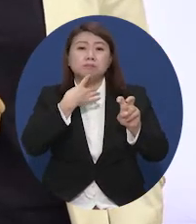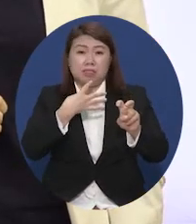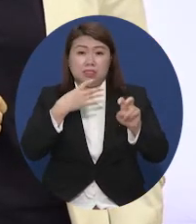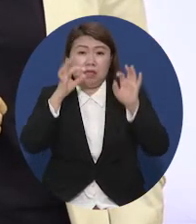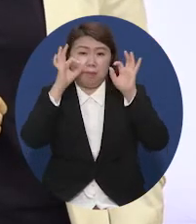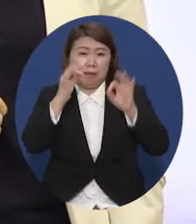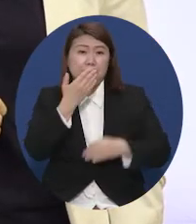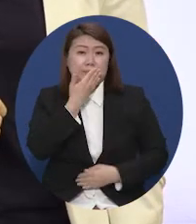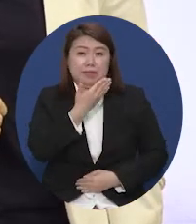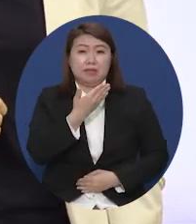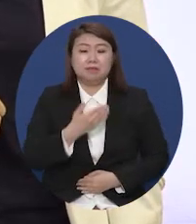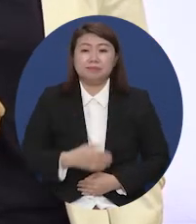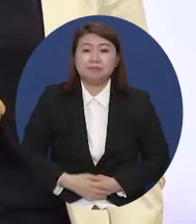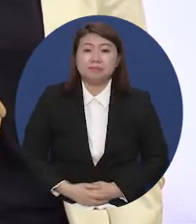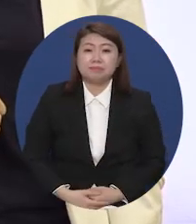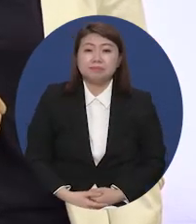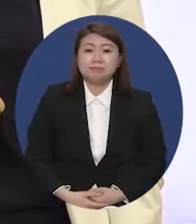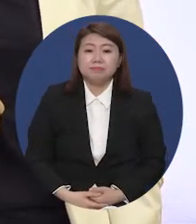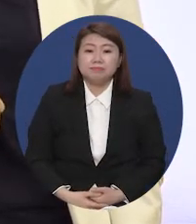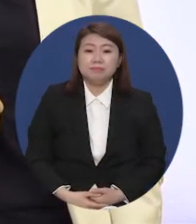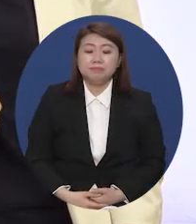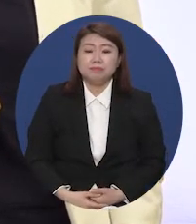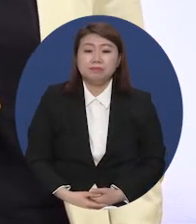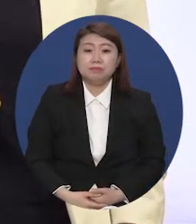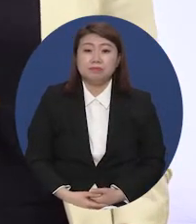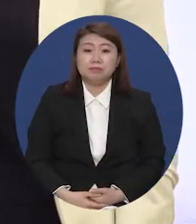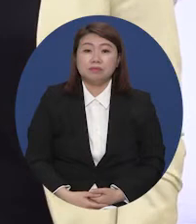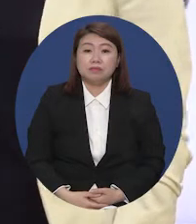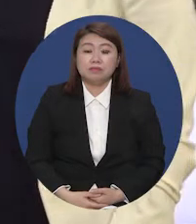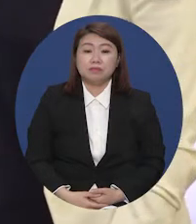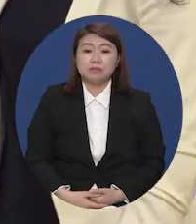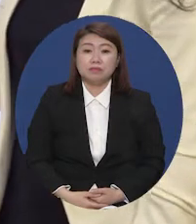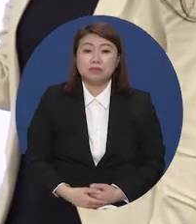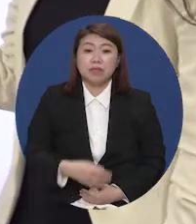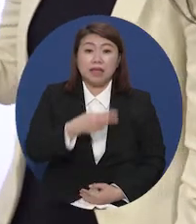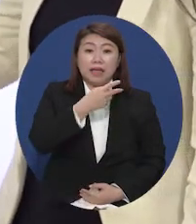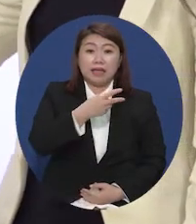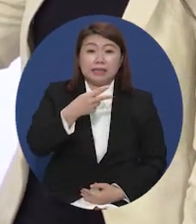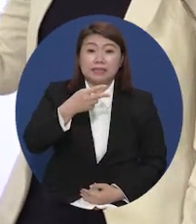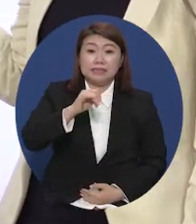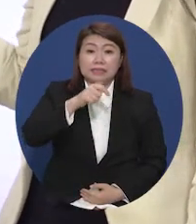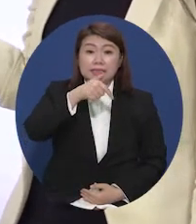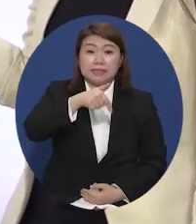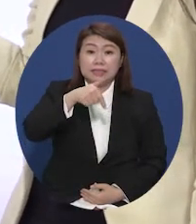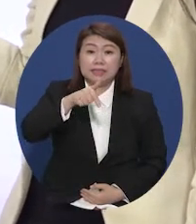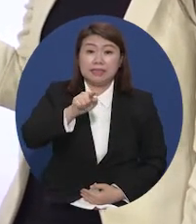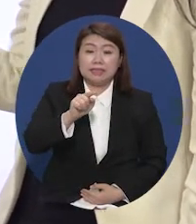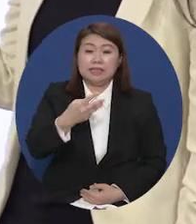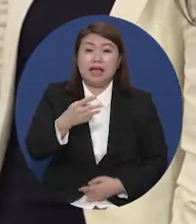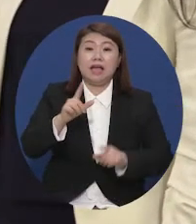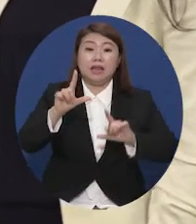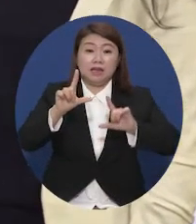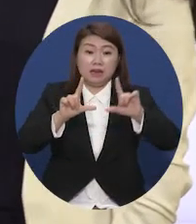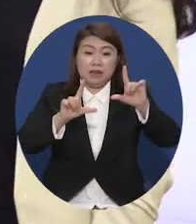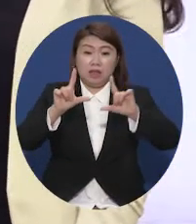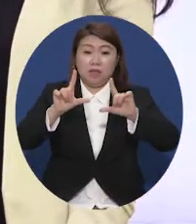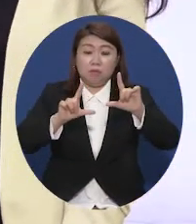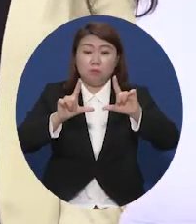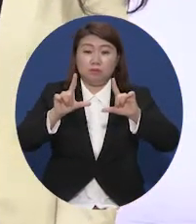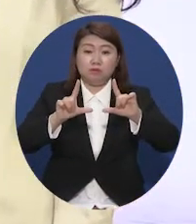%밖에 되지 않는 것으로 알려져 있습니다 그리고 현재 발굴된 띠깔 이 고대 도시의 모습은요